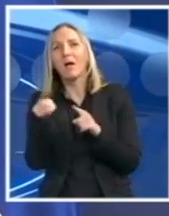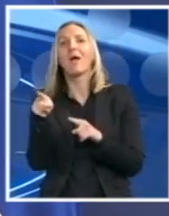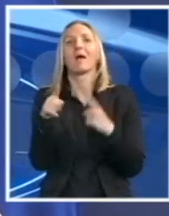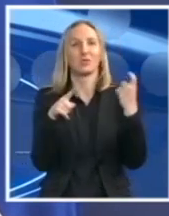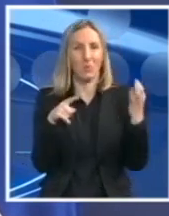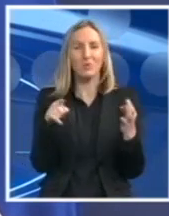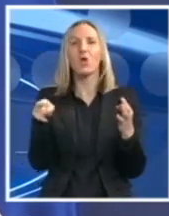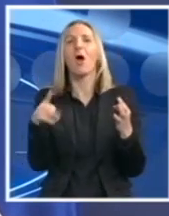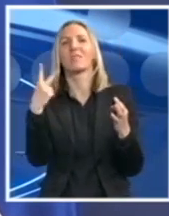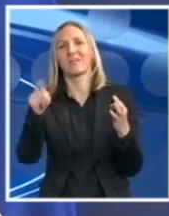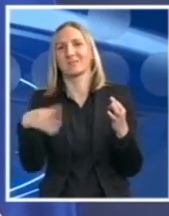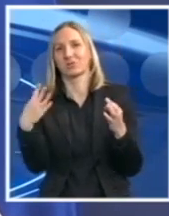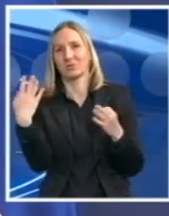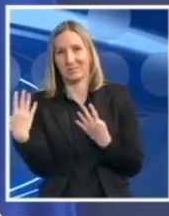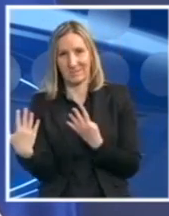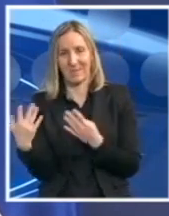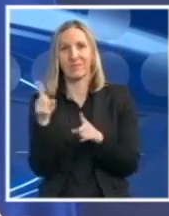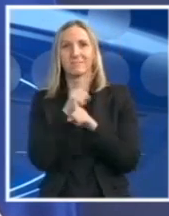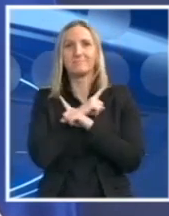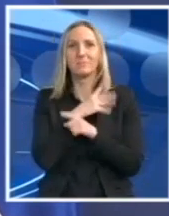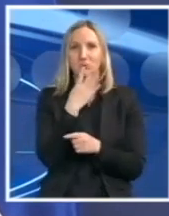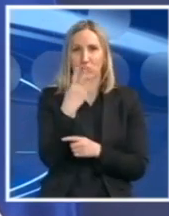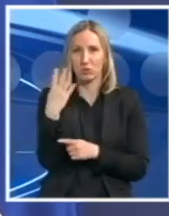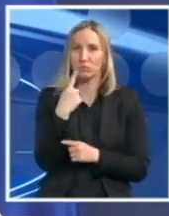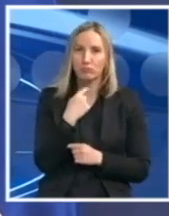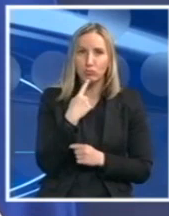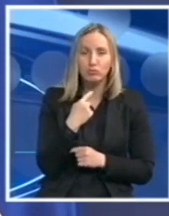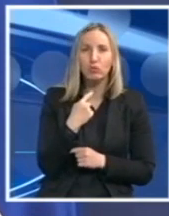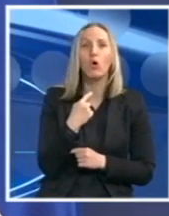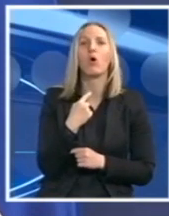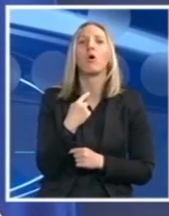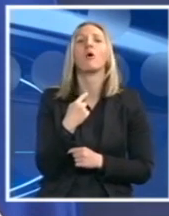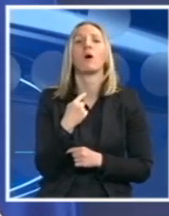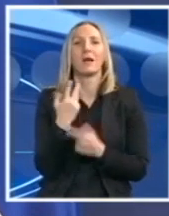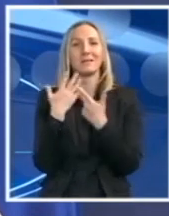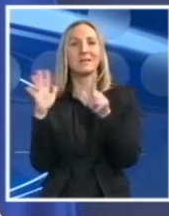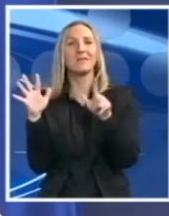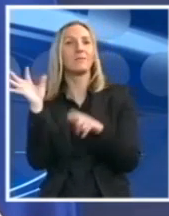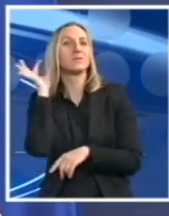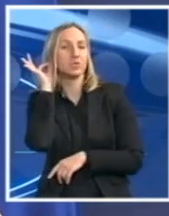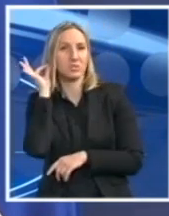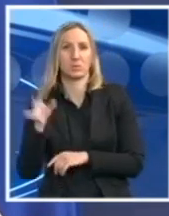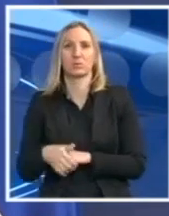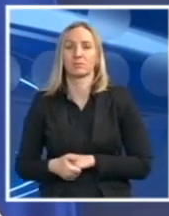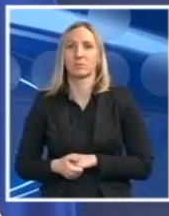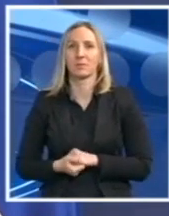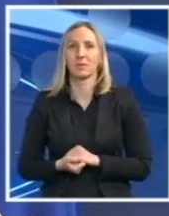2,49%. Preminulo je 44 osobe muškog pola i 17 ženskog